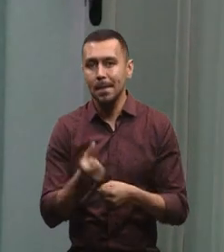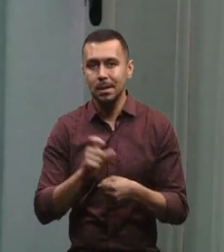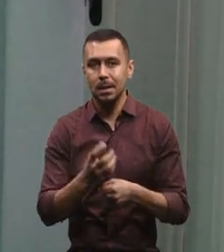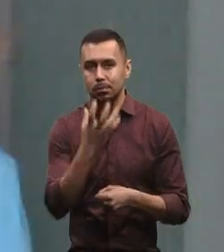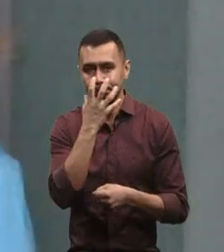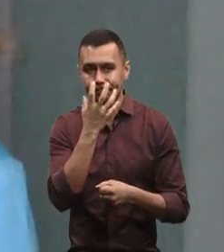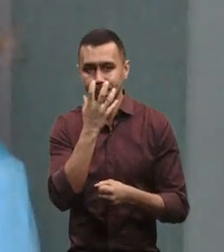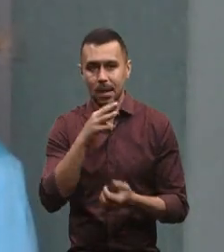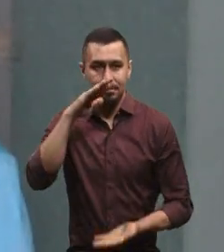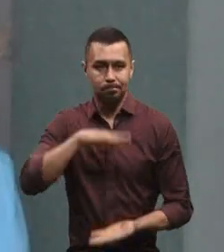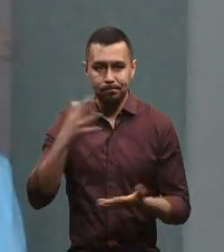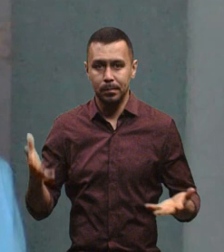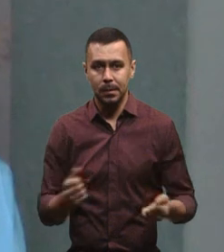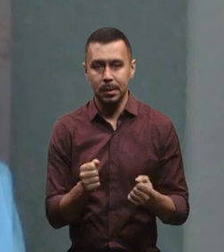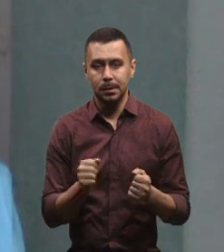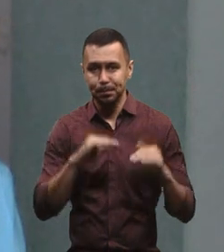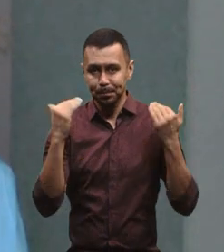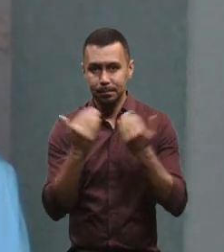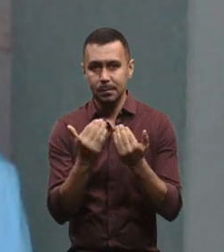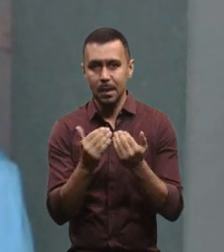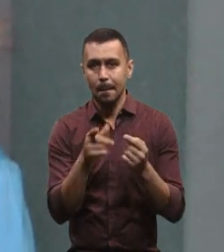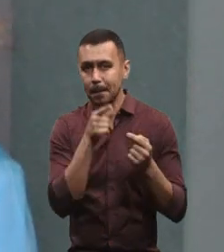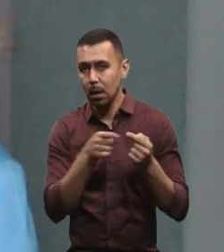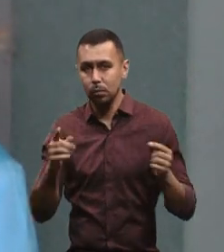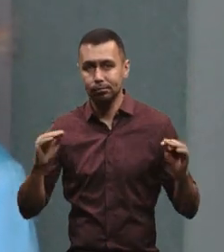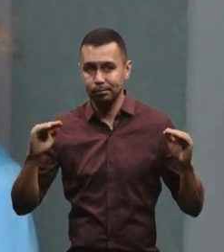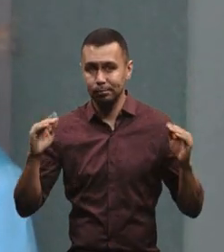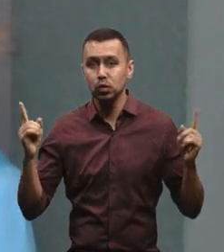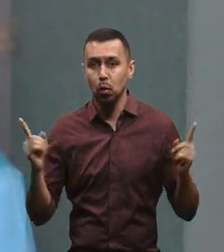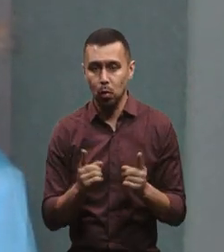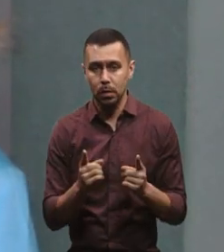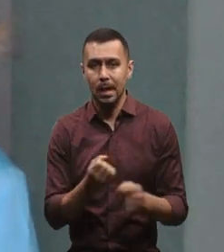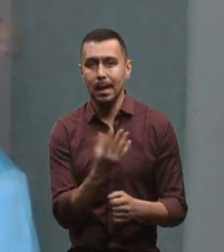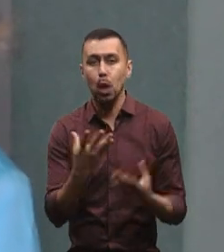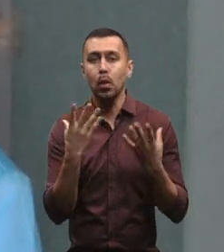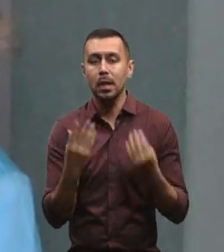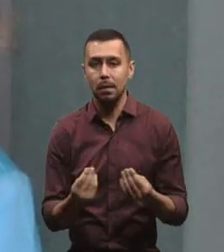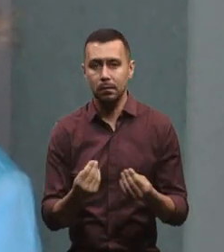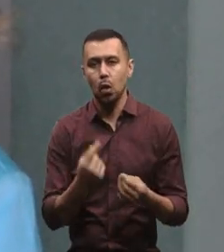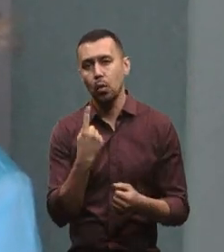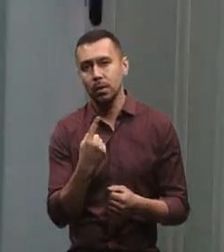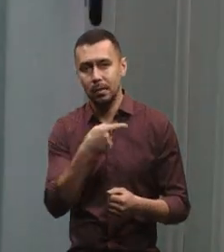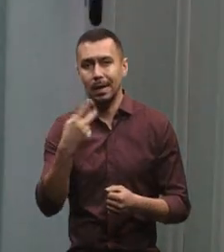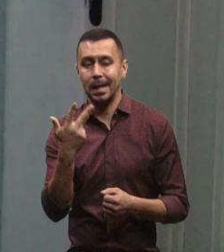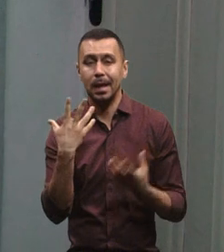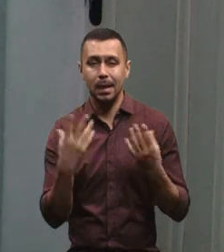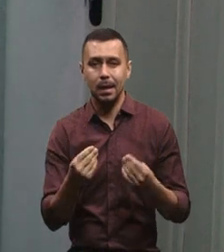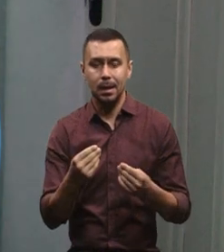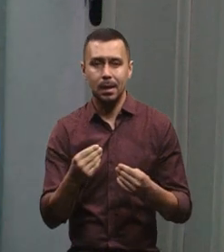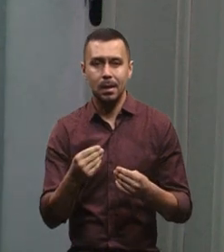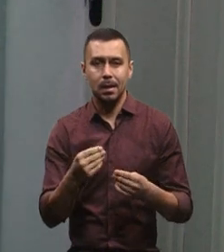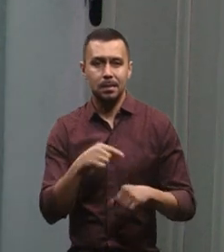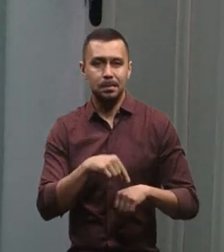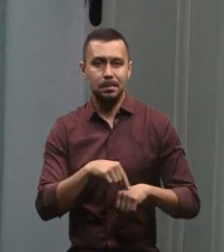кисневої підтримки. Інкубаційний період скорочується в терміні від декількох днів, від 1 до 3 днів. Симптоматика